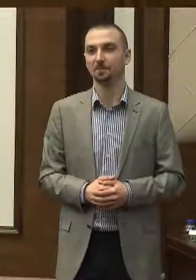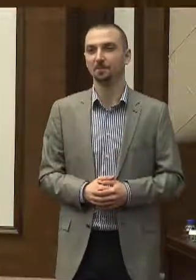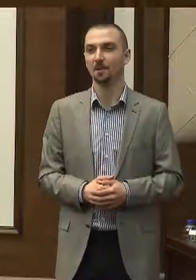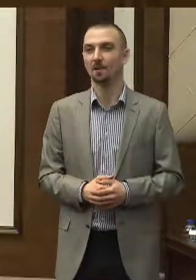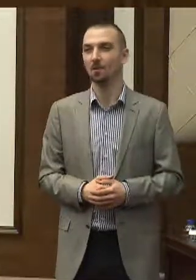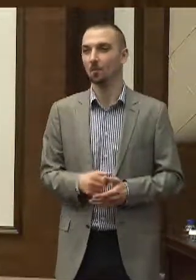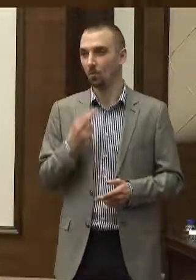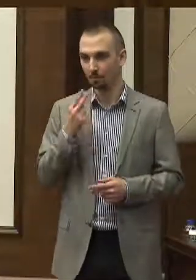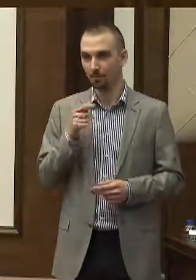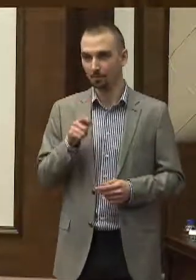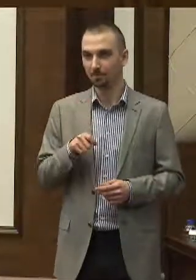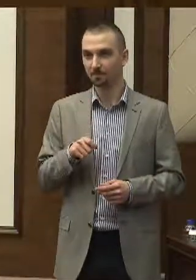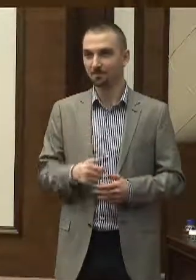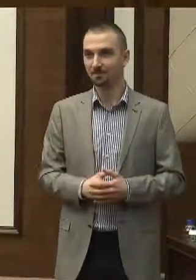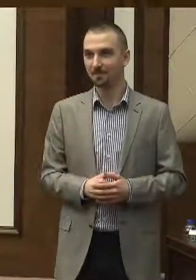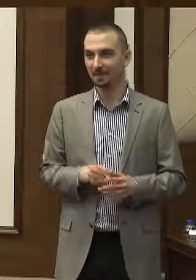Konuştun mu?